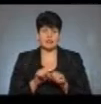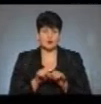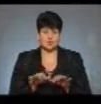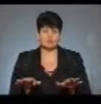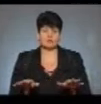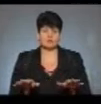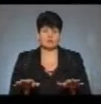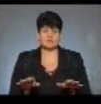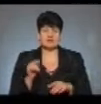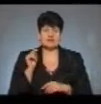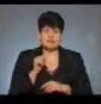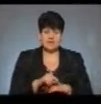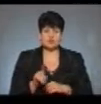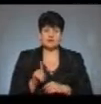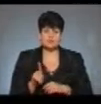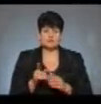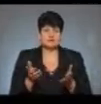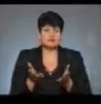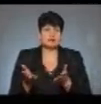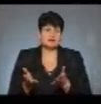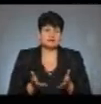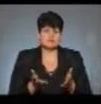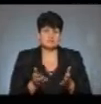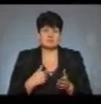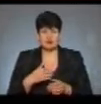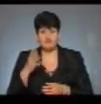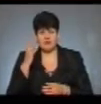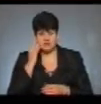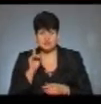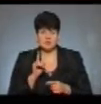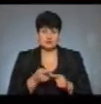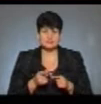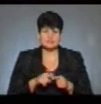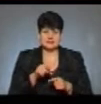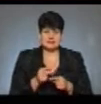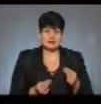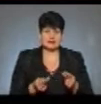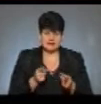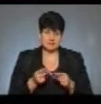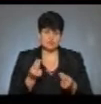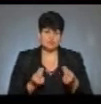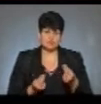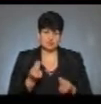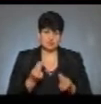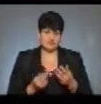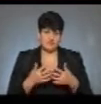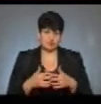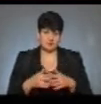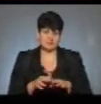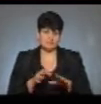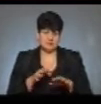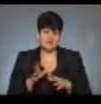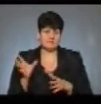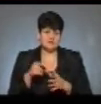розповсюджувачі лотерей і все те, що десь ми вважали, що це дійсно ігрові автомати чи ігрові зали. В принципі,